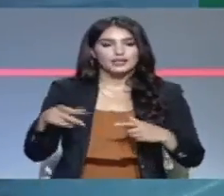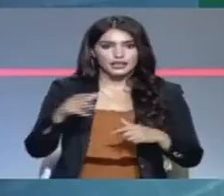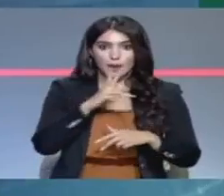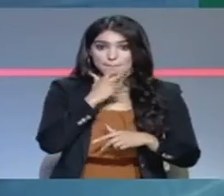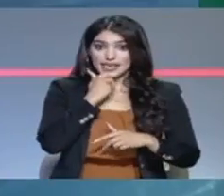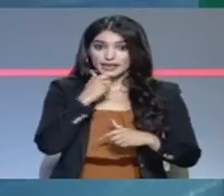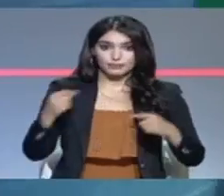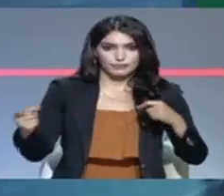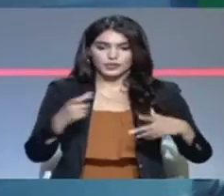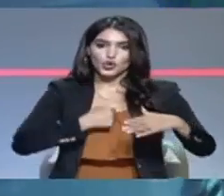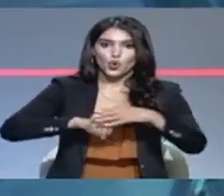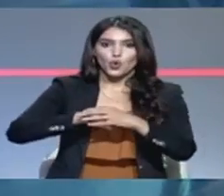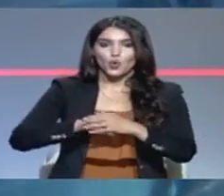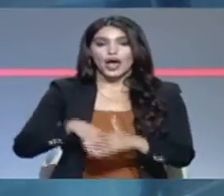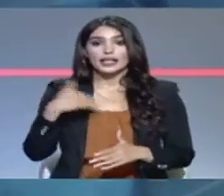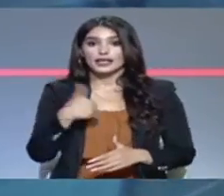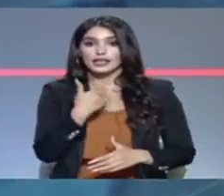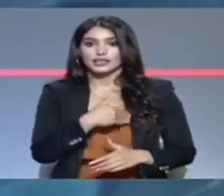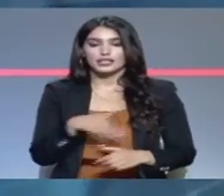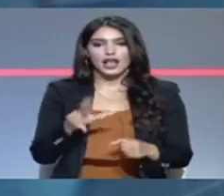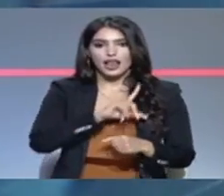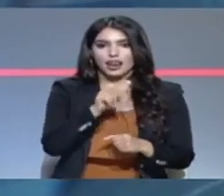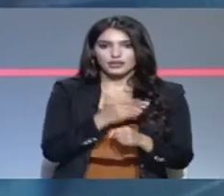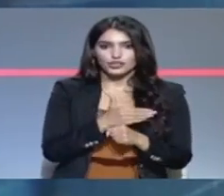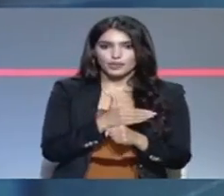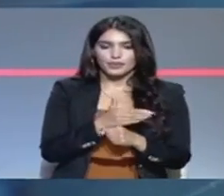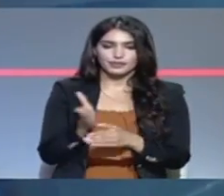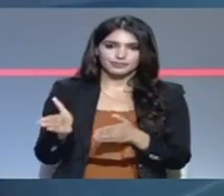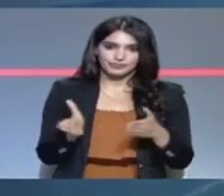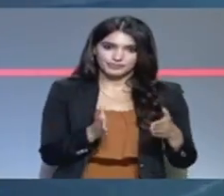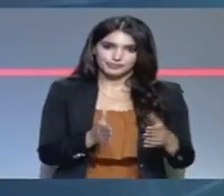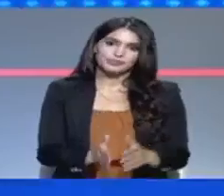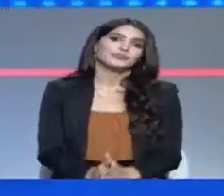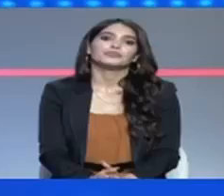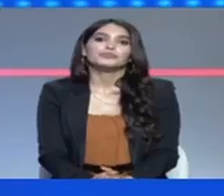قردان، فيما يلاقي الترجي الرياضي هلال الشاب.